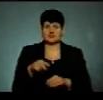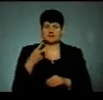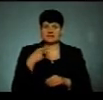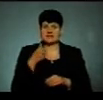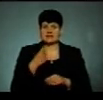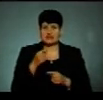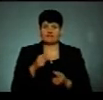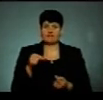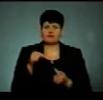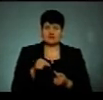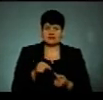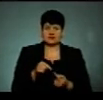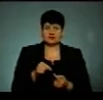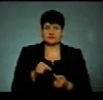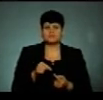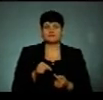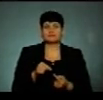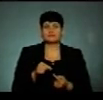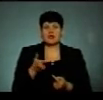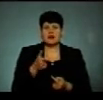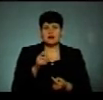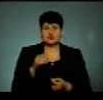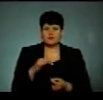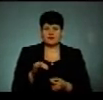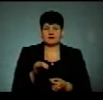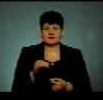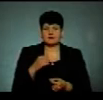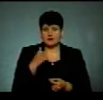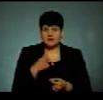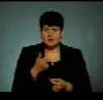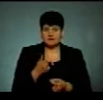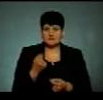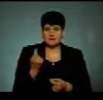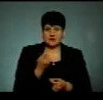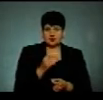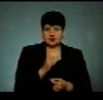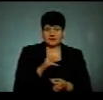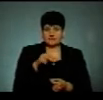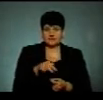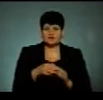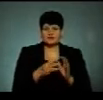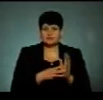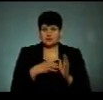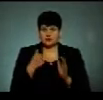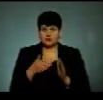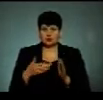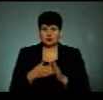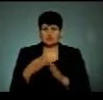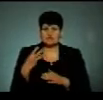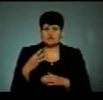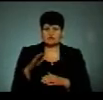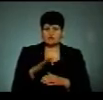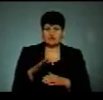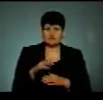рік визначено газовий рік від 1 жовтня 2018 року до